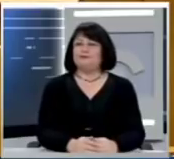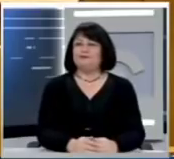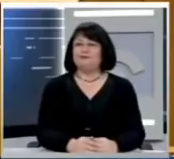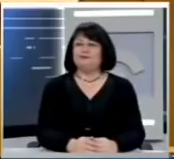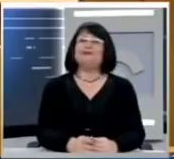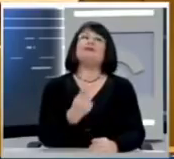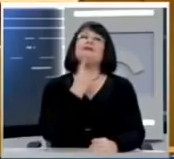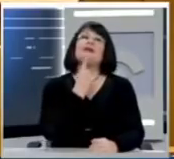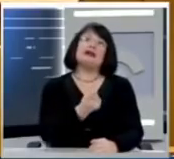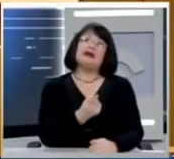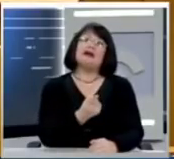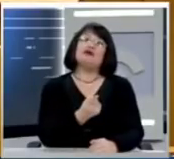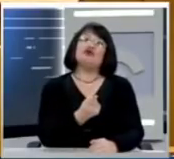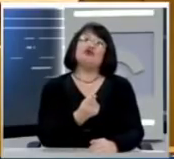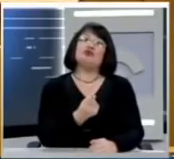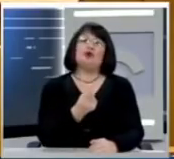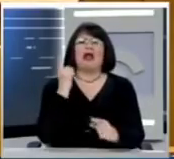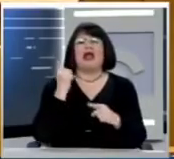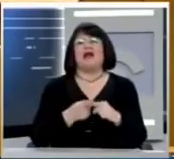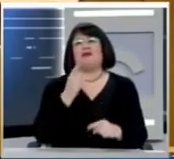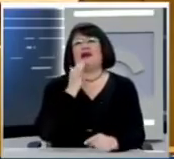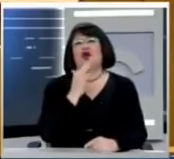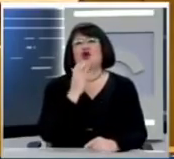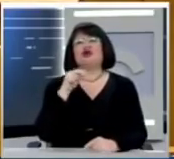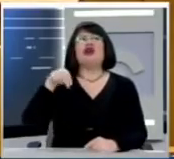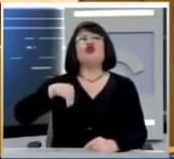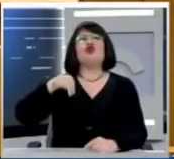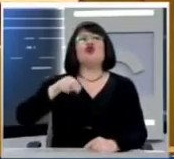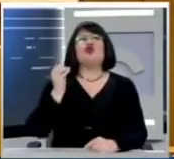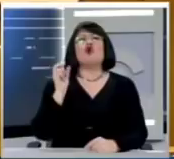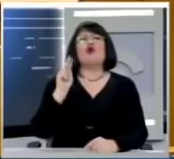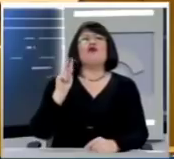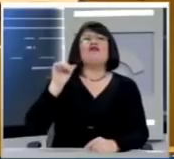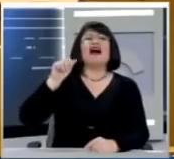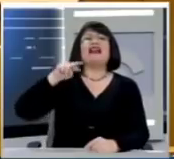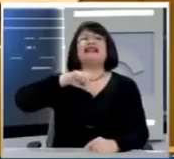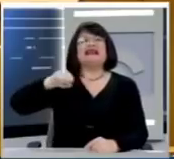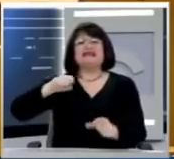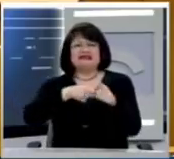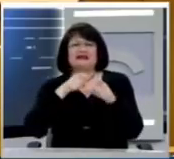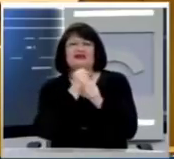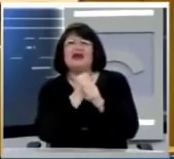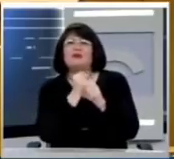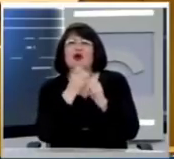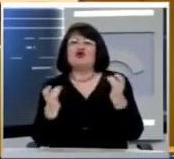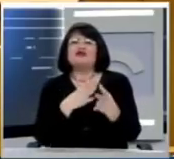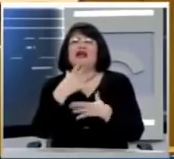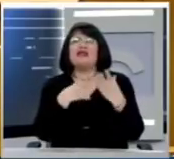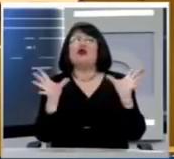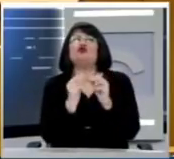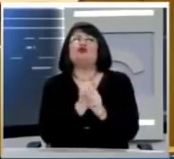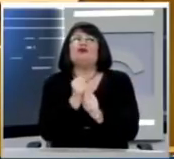που μιλάει ο καθημερινός πολίτης, Νοβάρτης με την ευρύτερη έννοια, ήταν το σκάνδαλο του